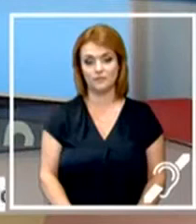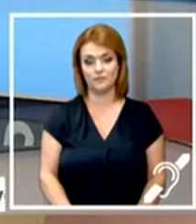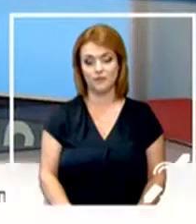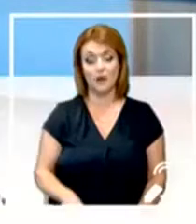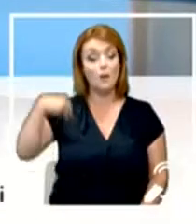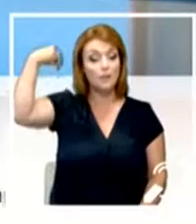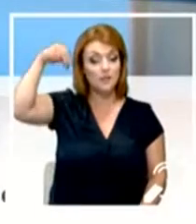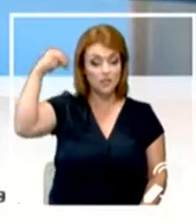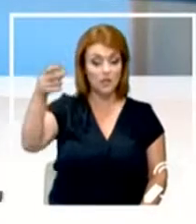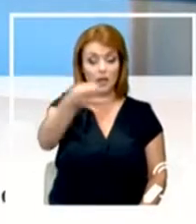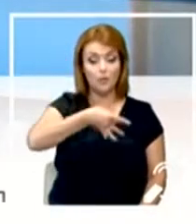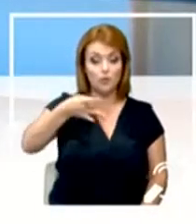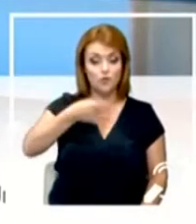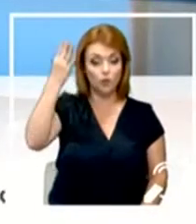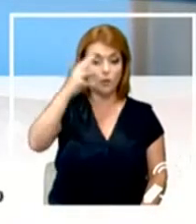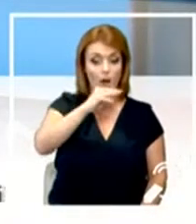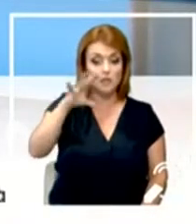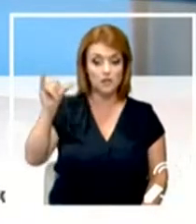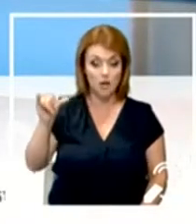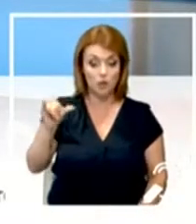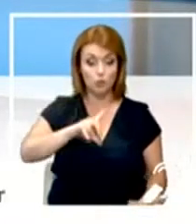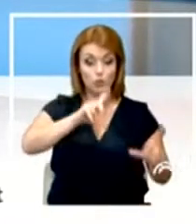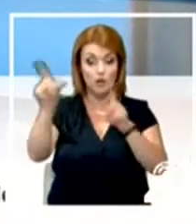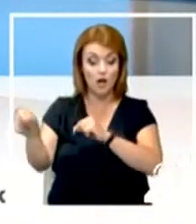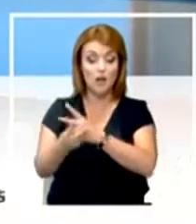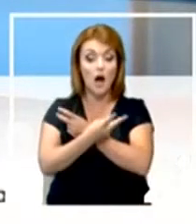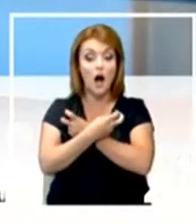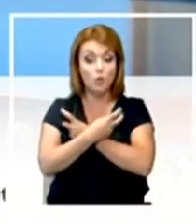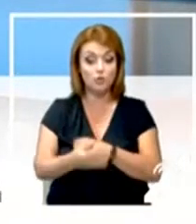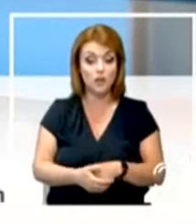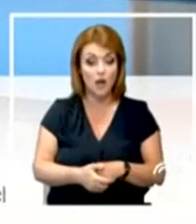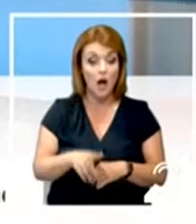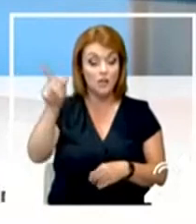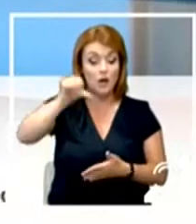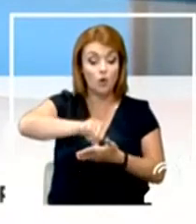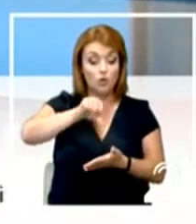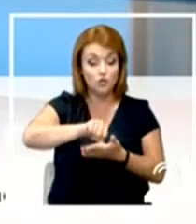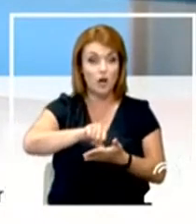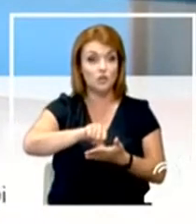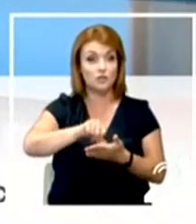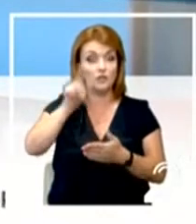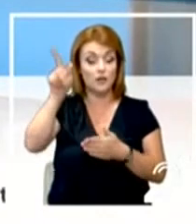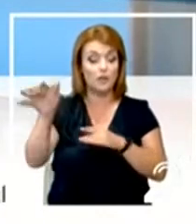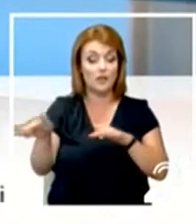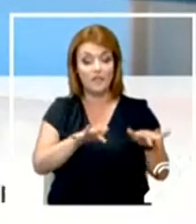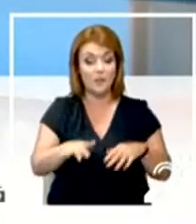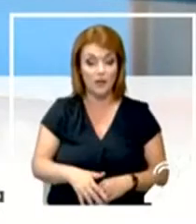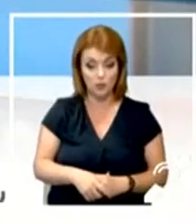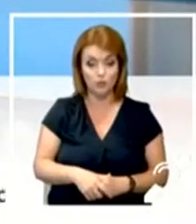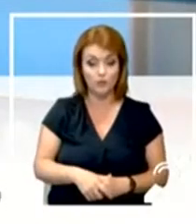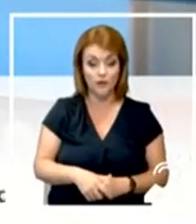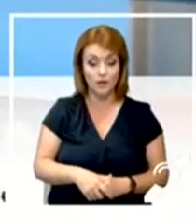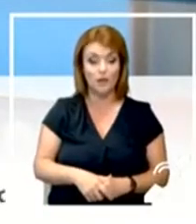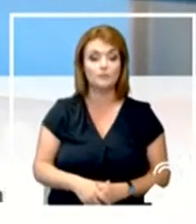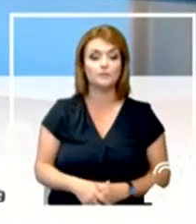Maia Sandu, președintele Republicii Moldova, este în Austria și participă la Forumul European Alpbach 2022, unde